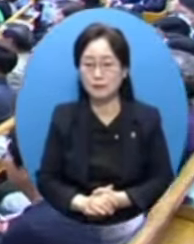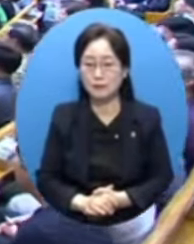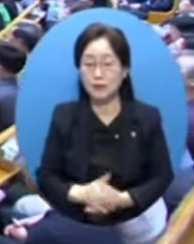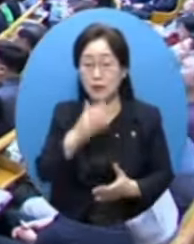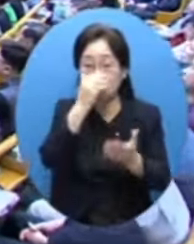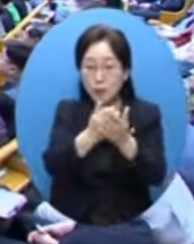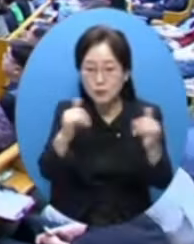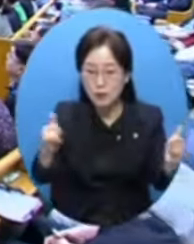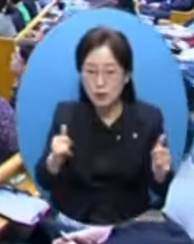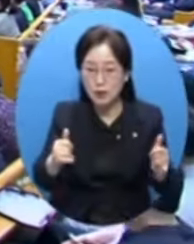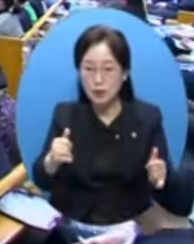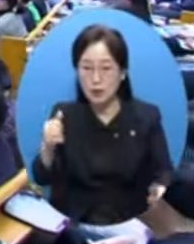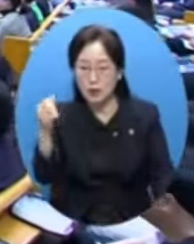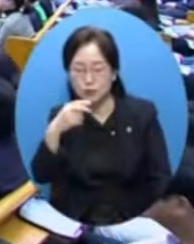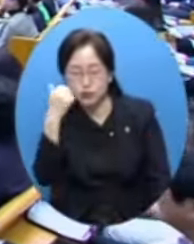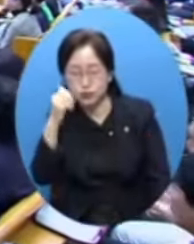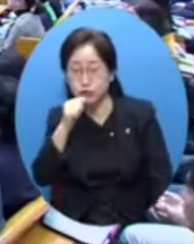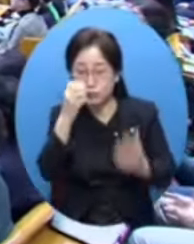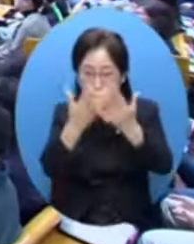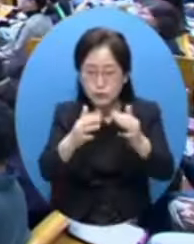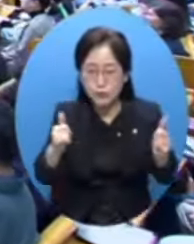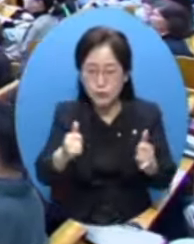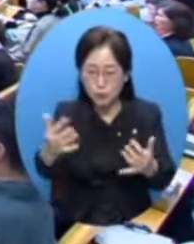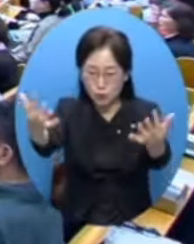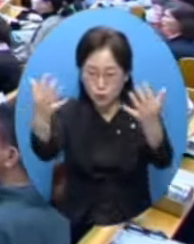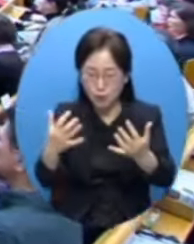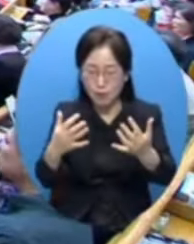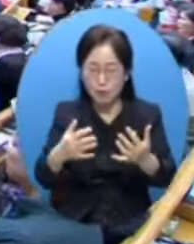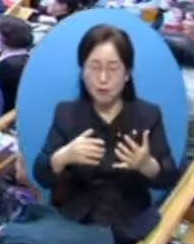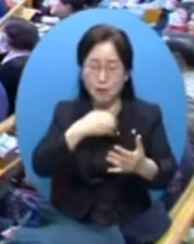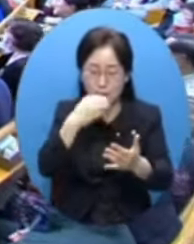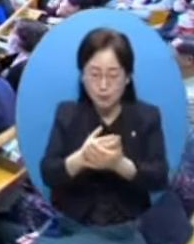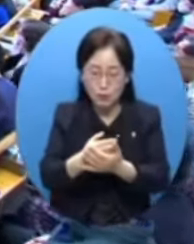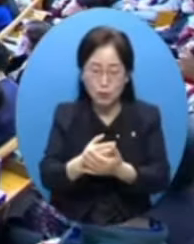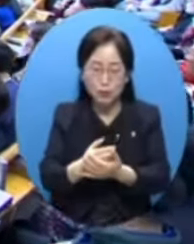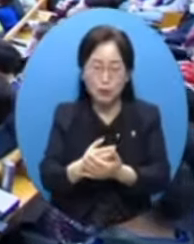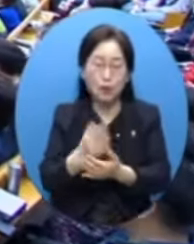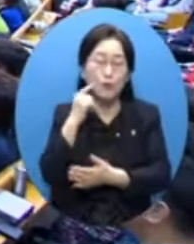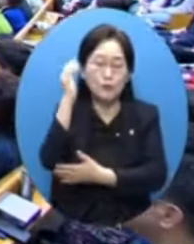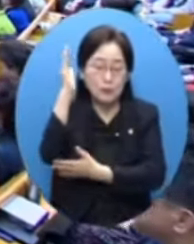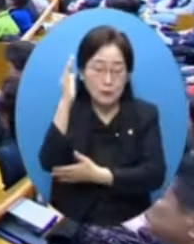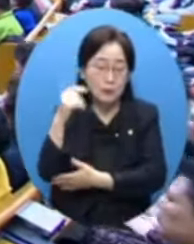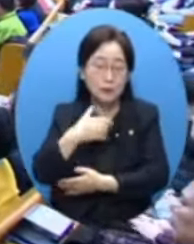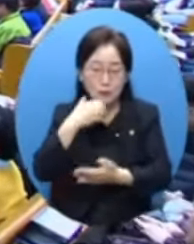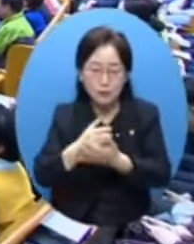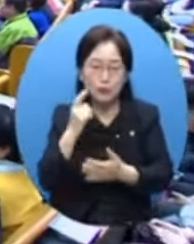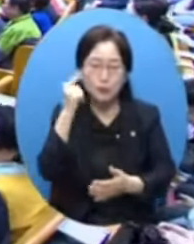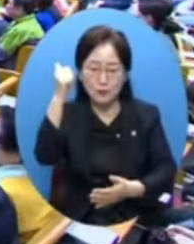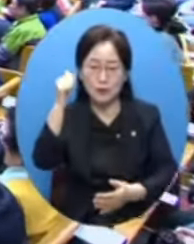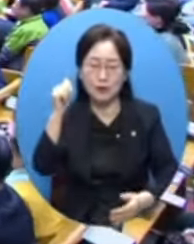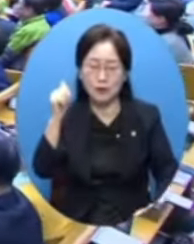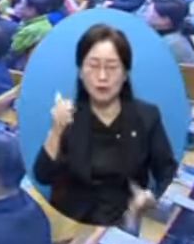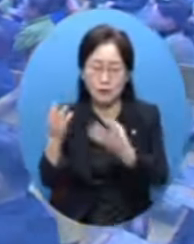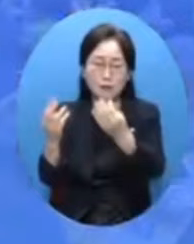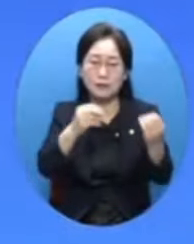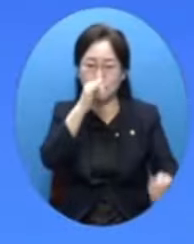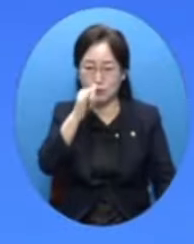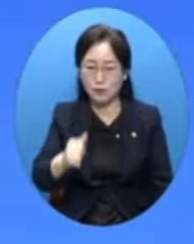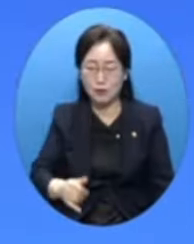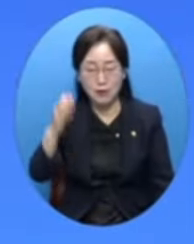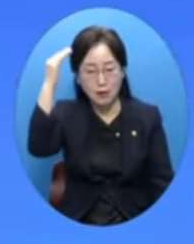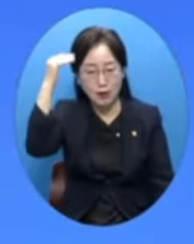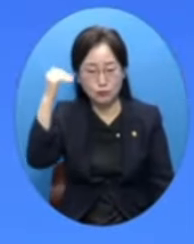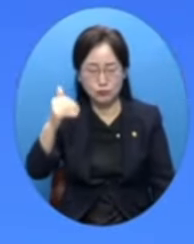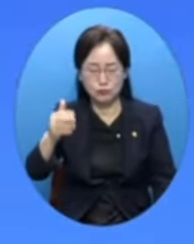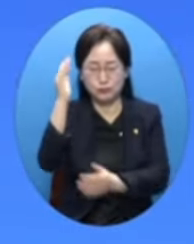범죄자들이나 주직배들이 그의 설교를 듣고 감복하여 목사님이 됐습니다. 그는 한국교회사에 남는 큰 부흥사로 쓰임을